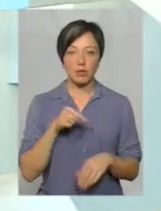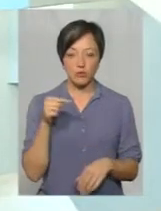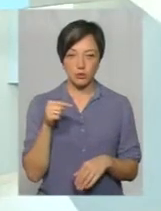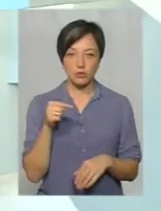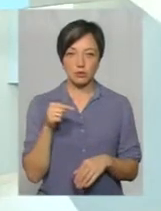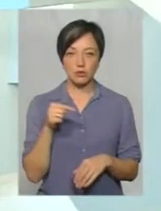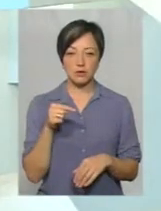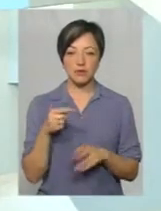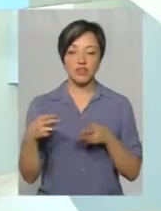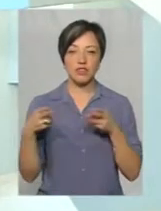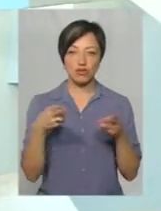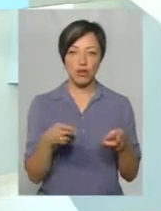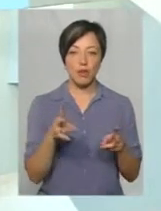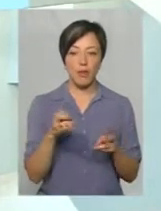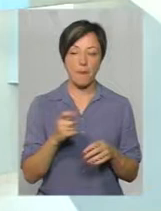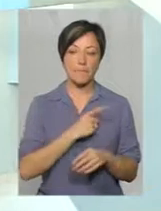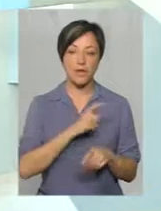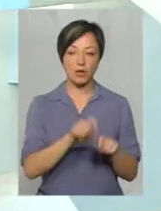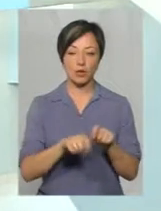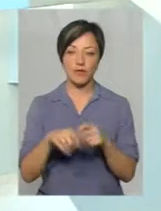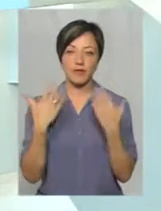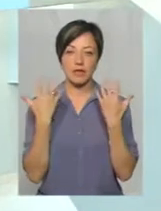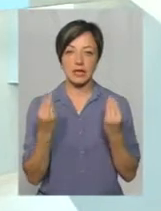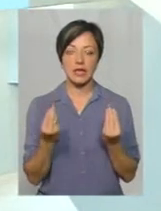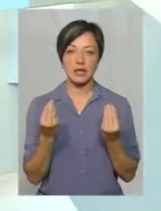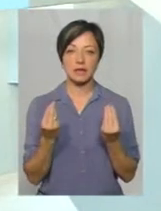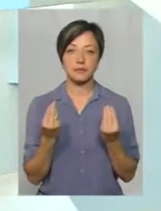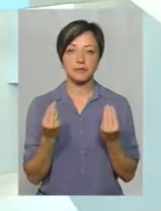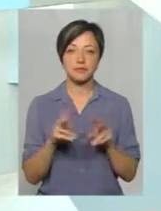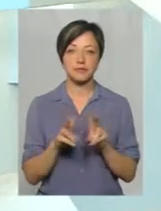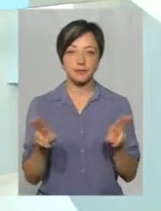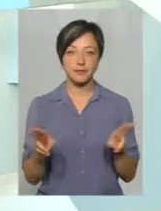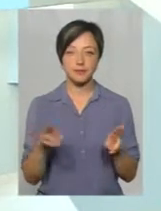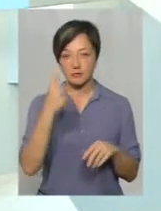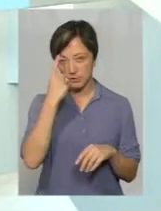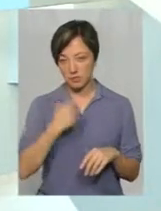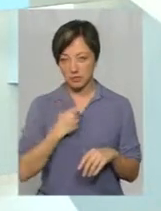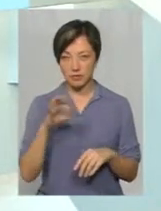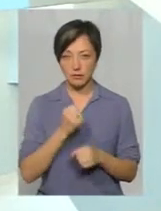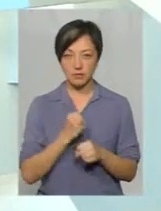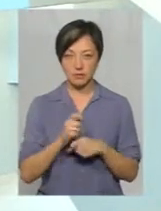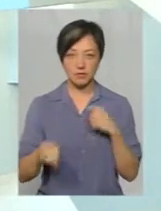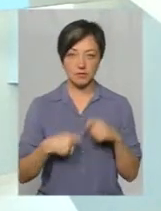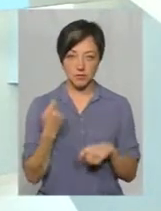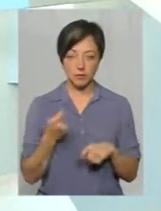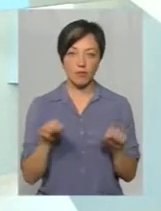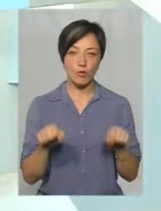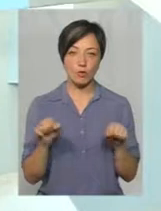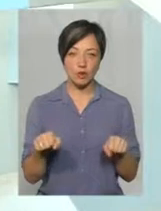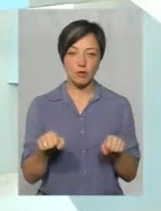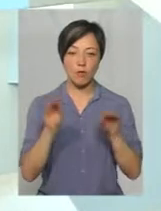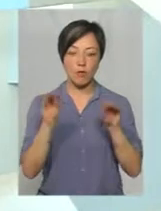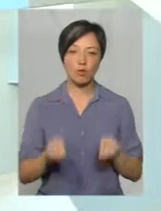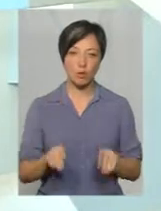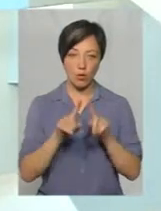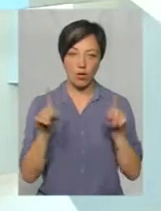реагують, виїжджають на патрулювання у вихідні дні. Так само повідомлюють про вчинення правопорушення, можливо, і складають